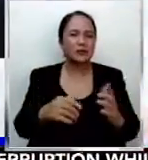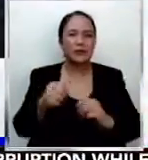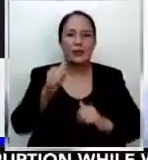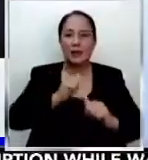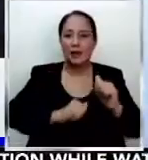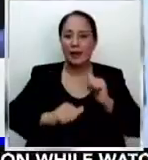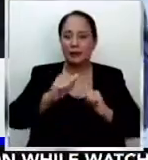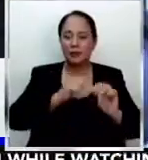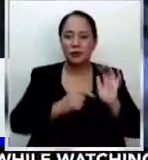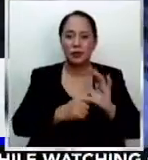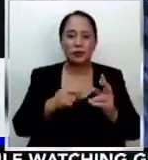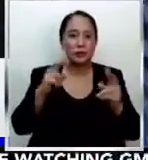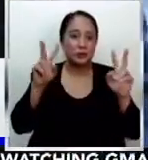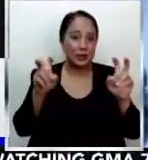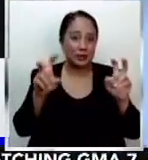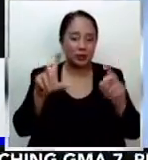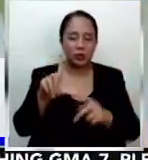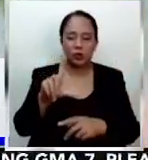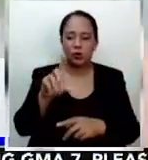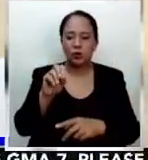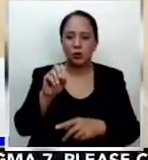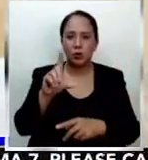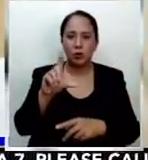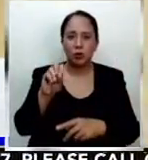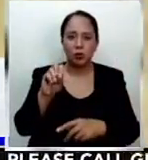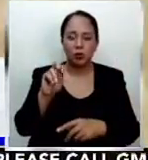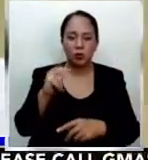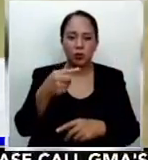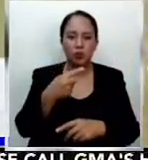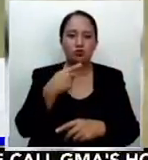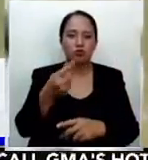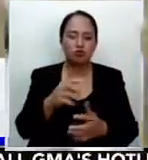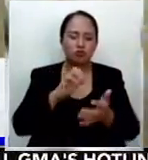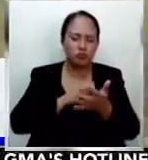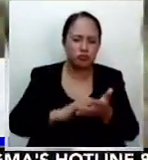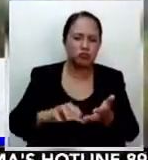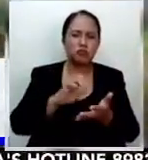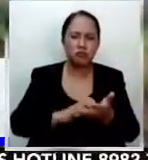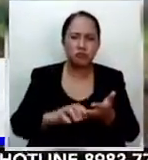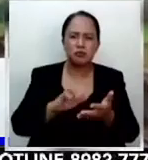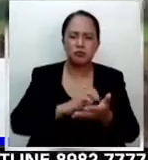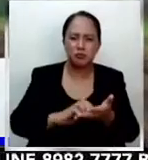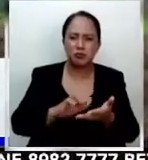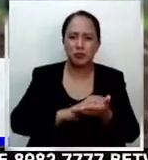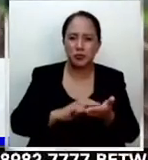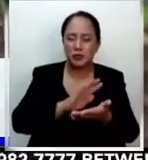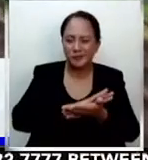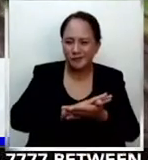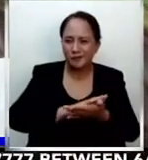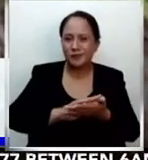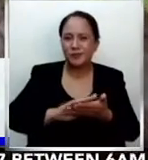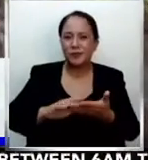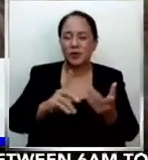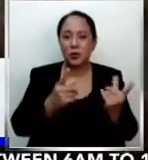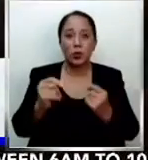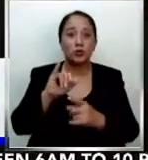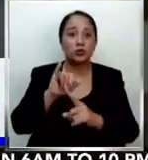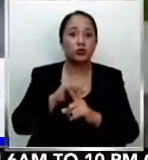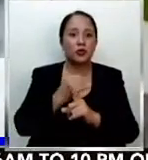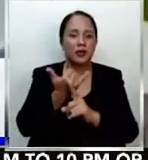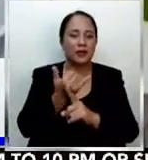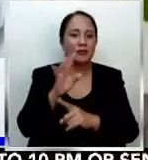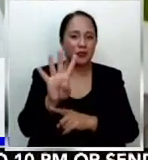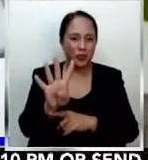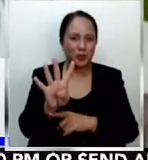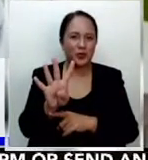Lolong, na talaga namang pinaghusay nila ang paggawa. This coming July 4 na po, Tito Lar.